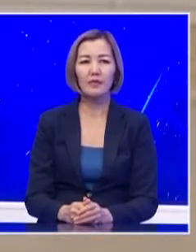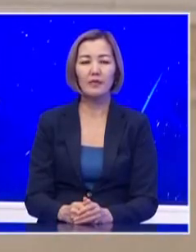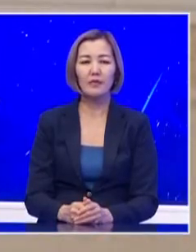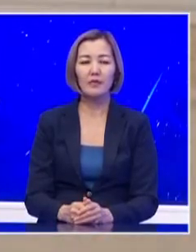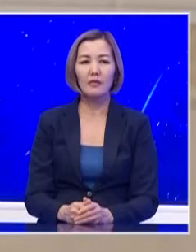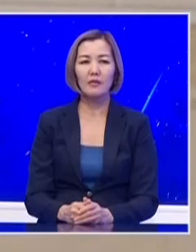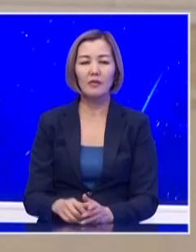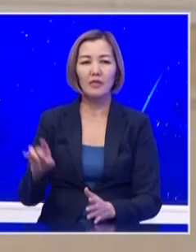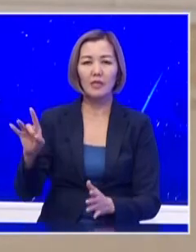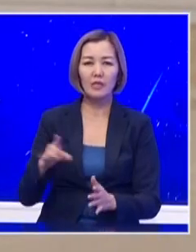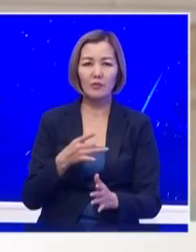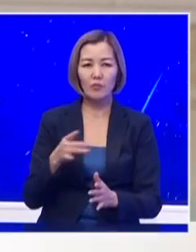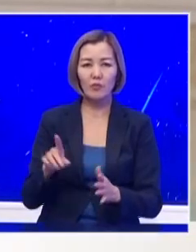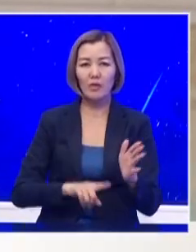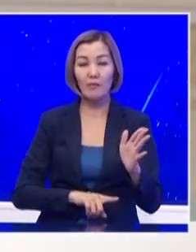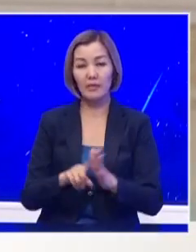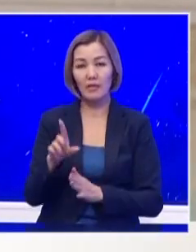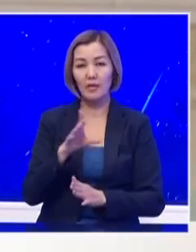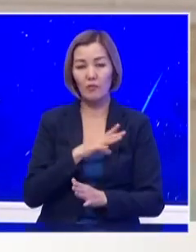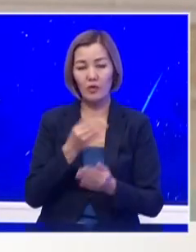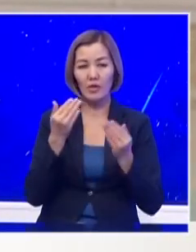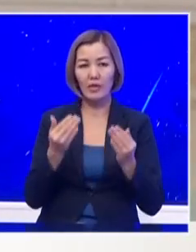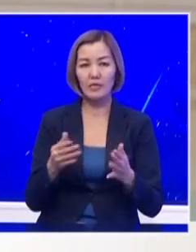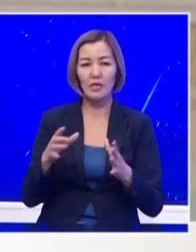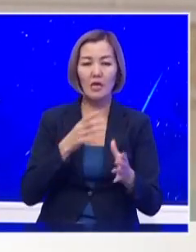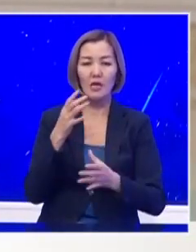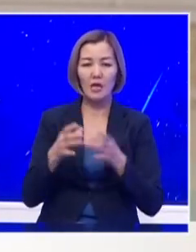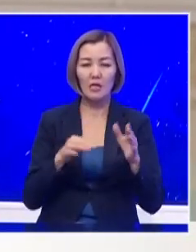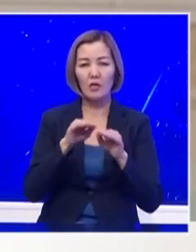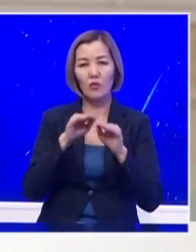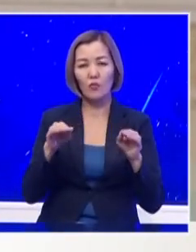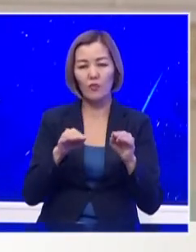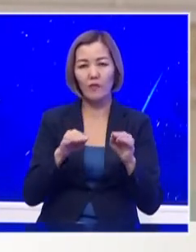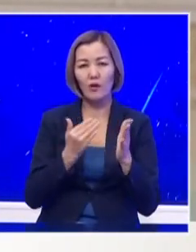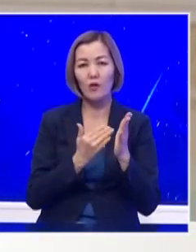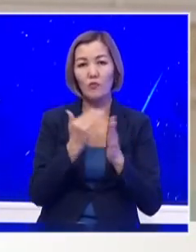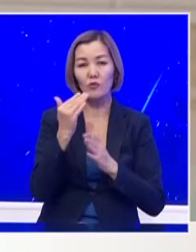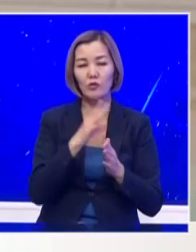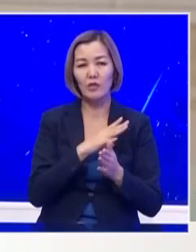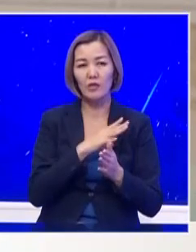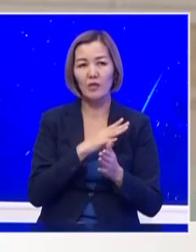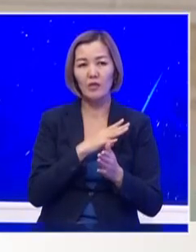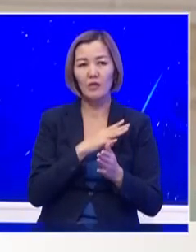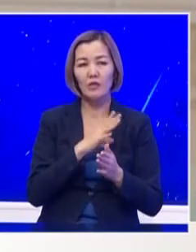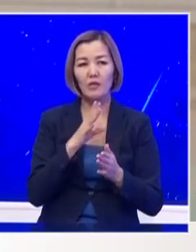Алғашқыда республикалық болып басталған еді. Қазір міне халықаралық деңгейге өсіп, конкурстың